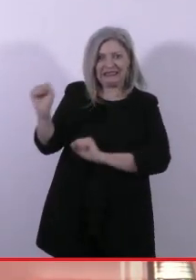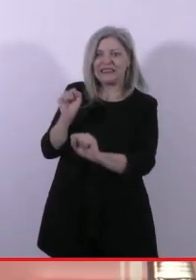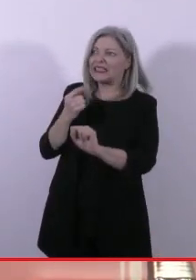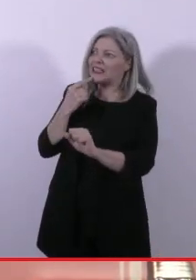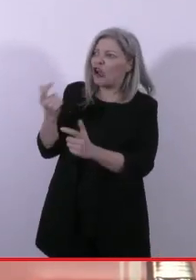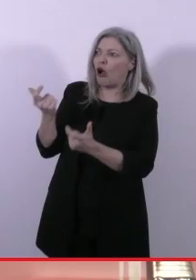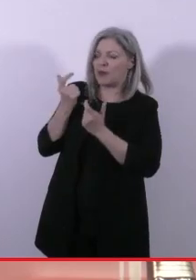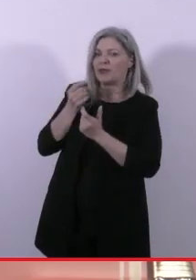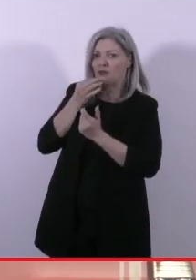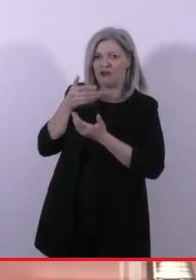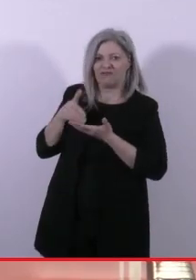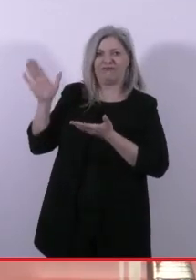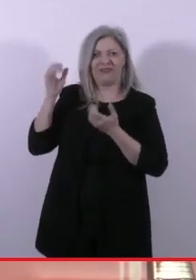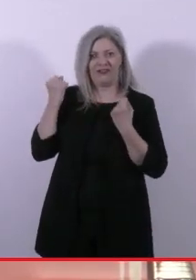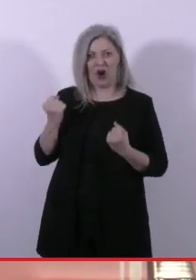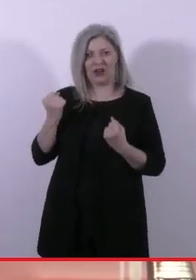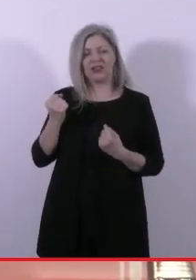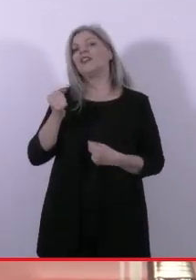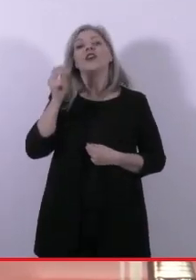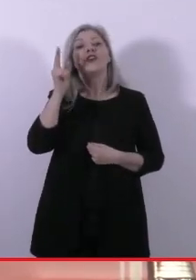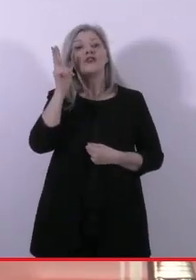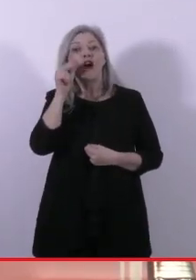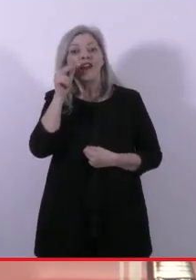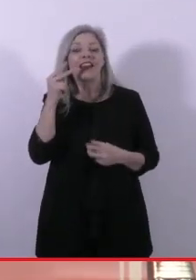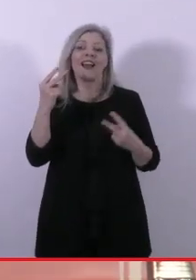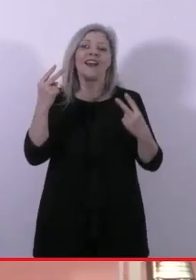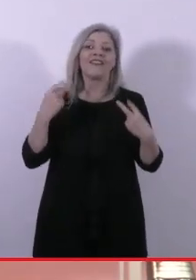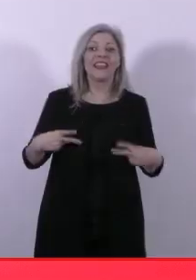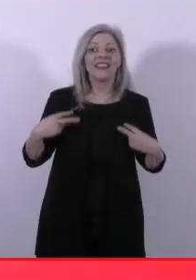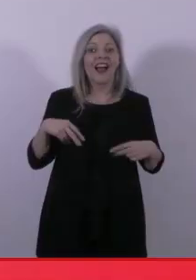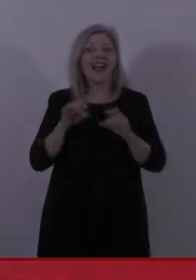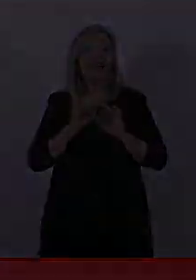Donna, vita, libertà. Grazie e buon congresso a tutti.